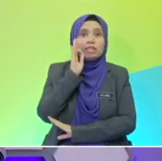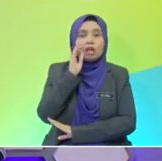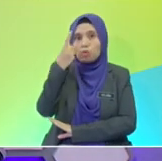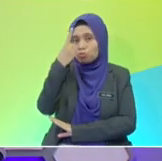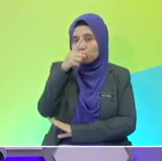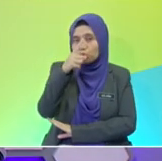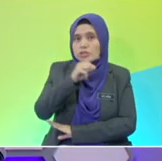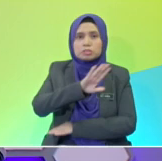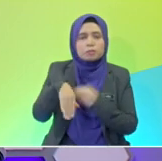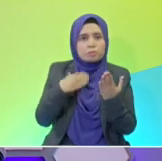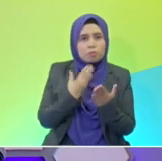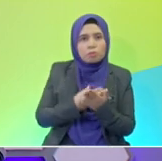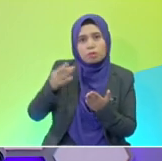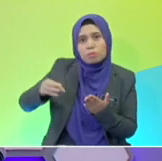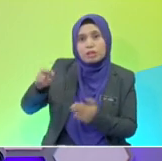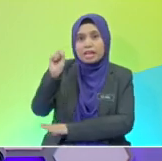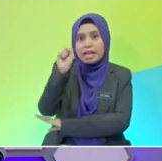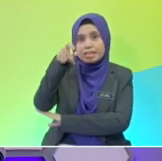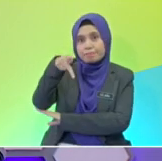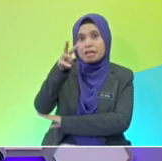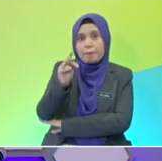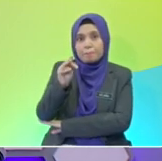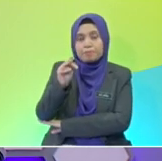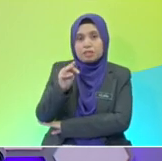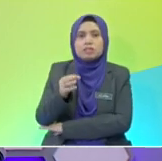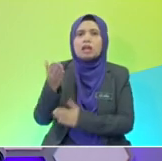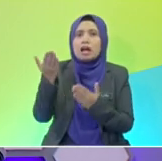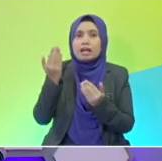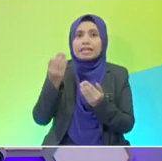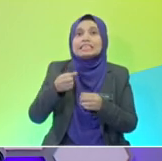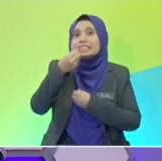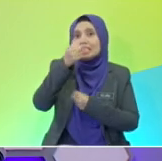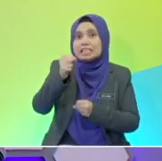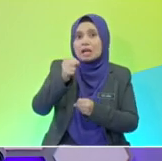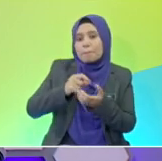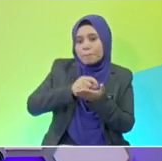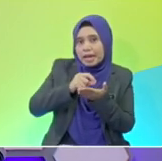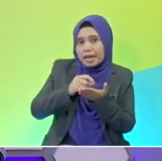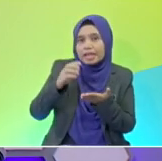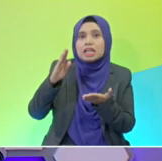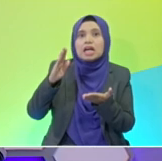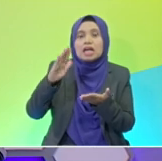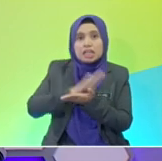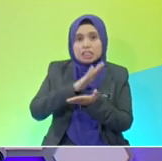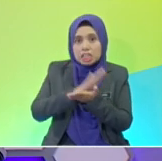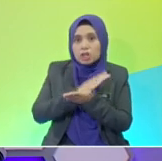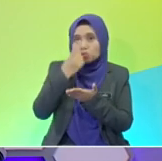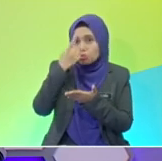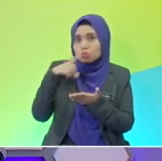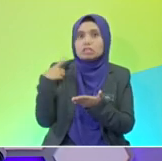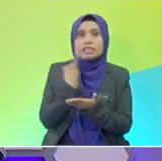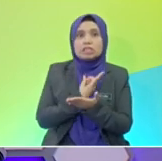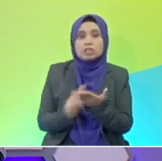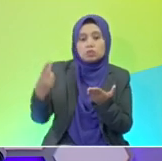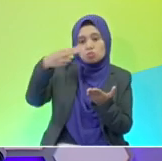SPM yang sedang menuntun Abang Fizi harapkan kepada anda saya berikan pen dan juga kertas sama-sama kita ulang kaji dan